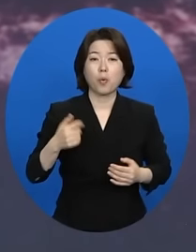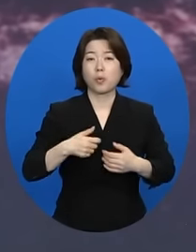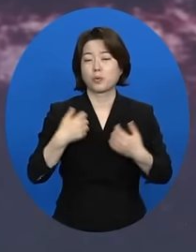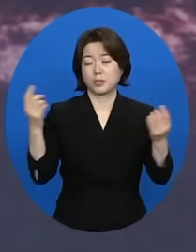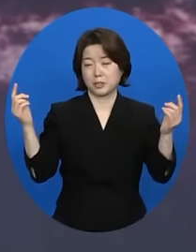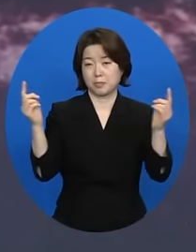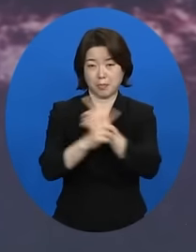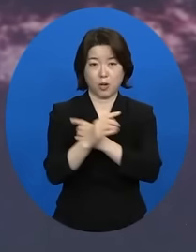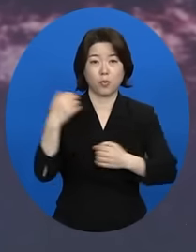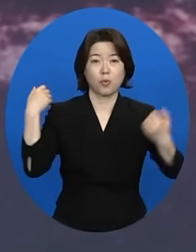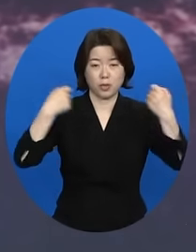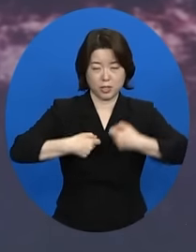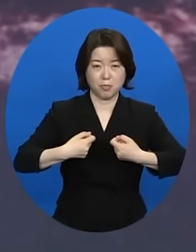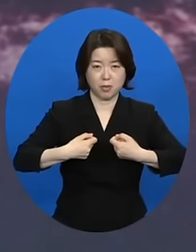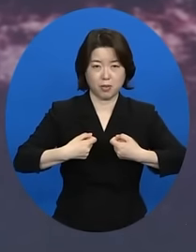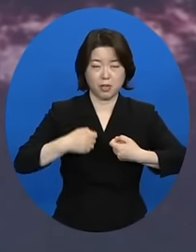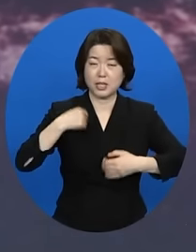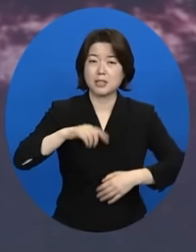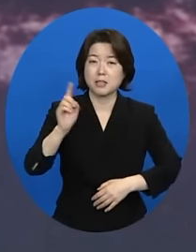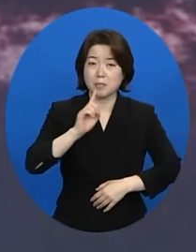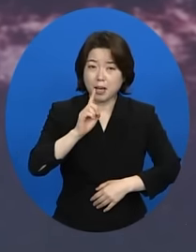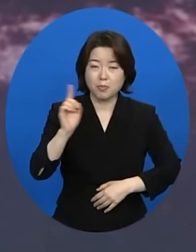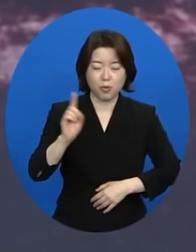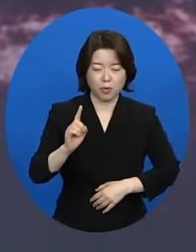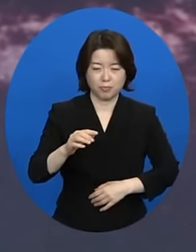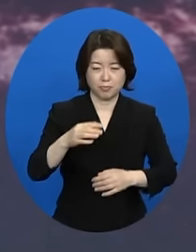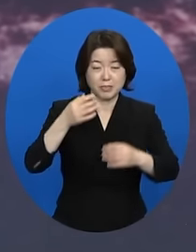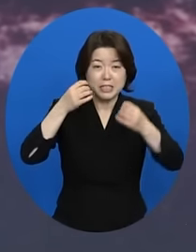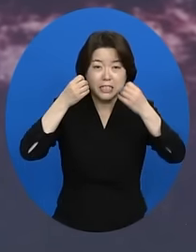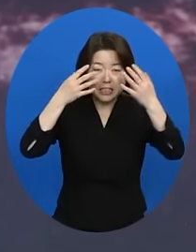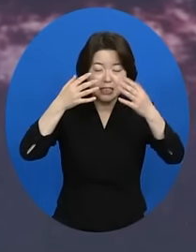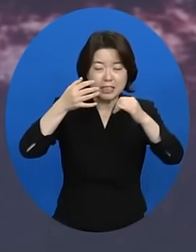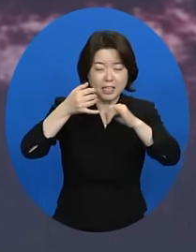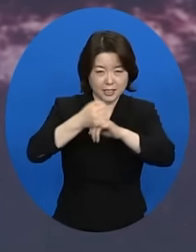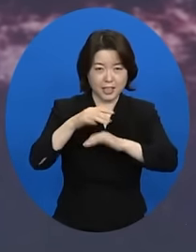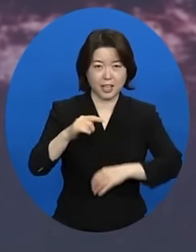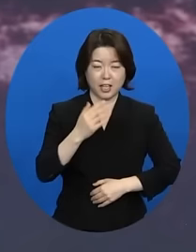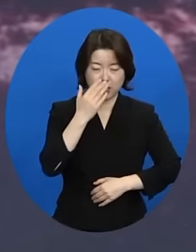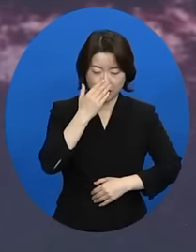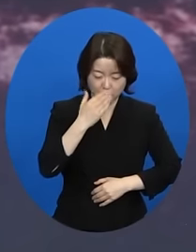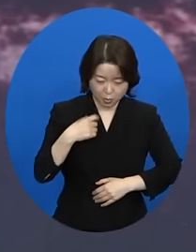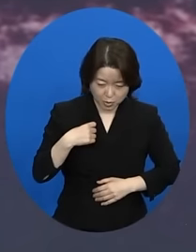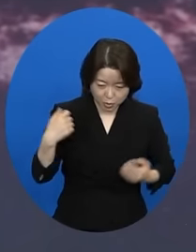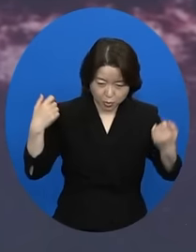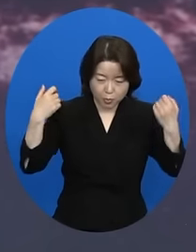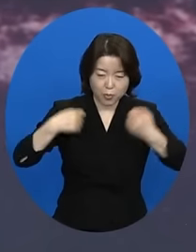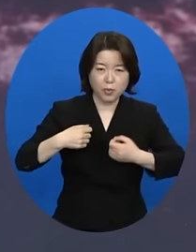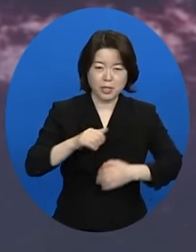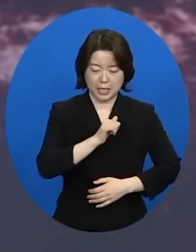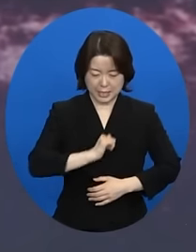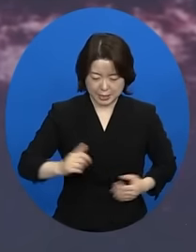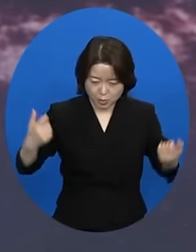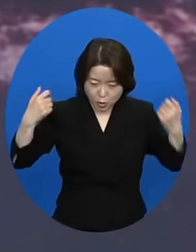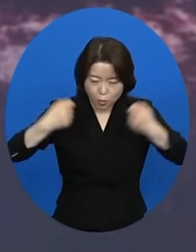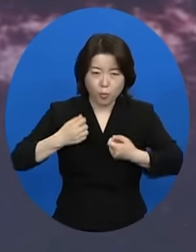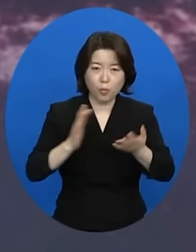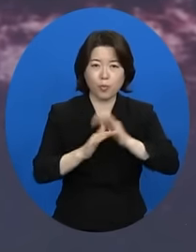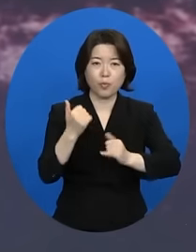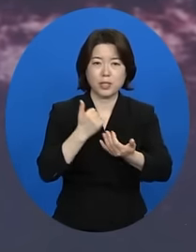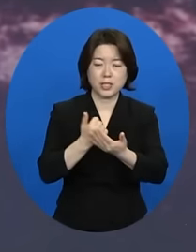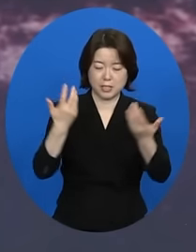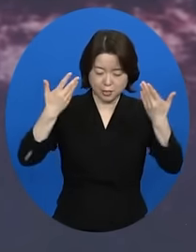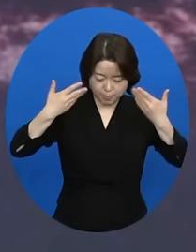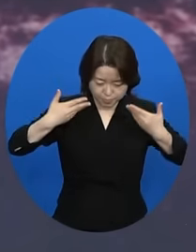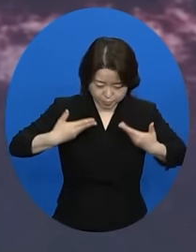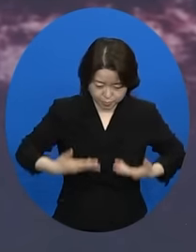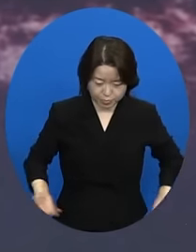옷을 갈아입는다는 것은 우리 신약 성경에도 나와 있지만 겸손의 옷을 입고 인내의 옷을 입고 예수님의 옷으로